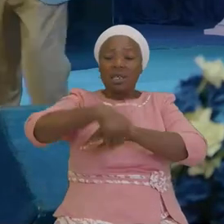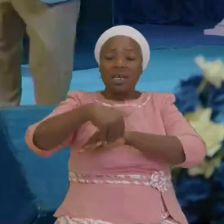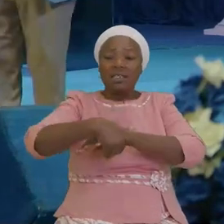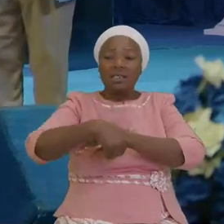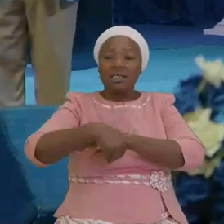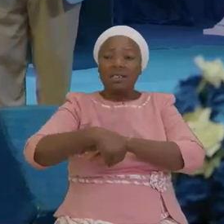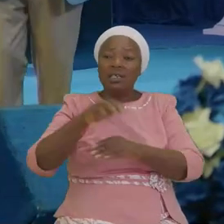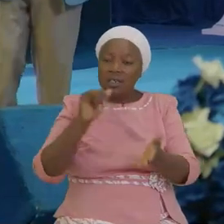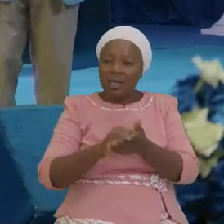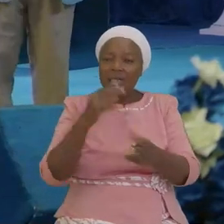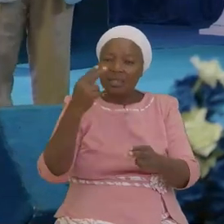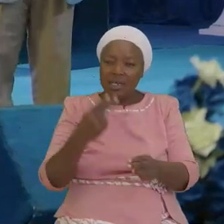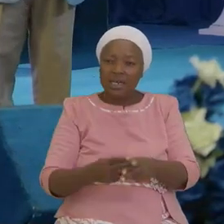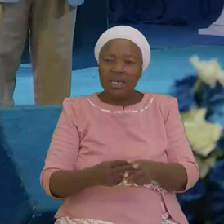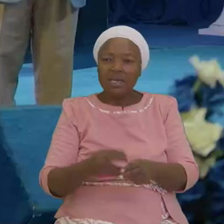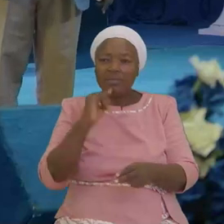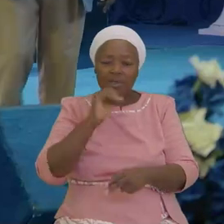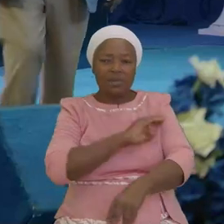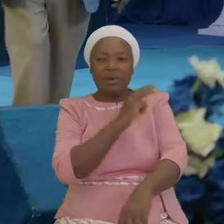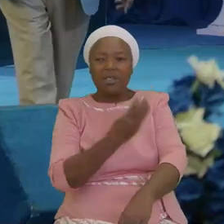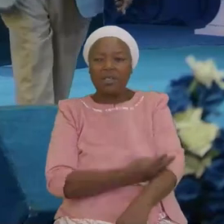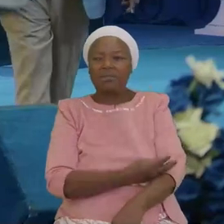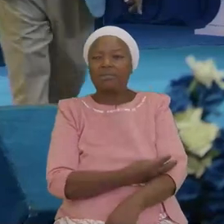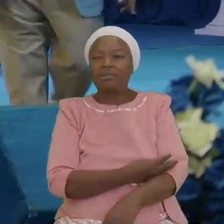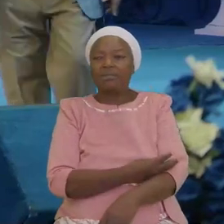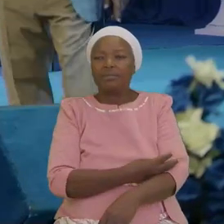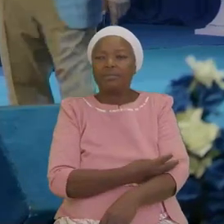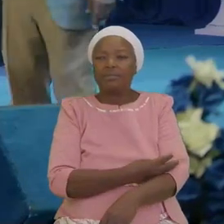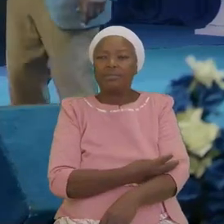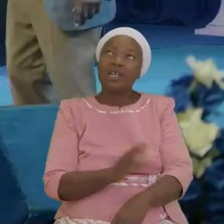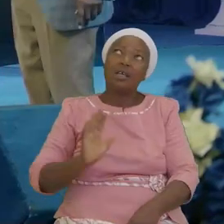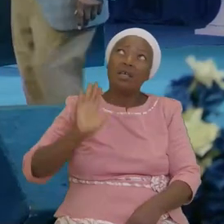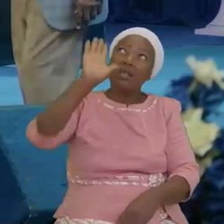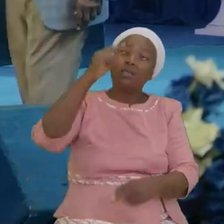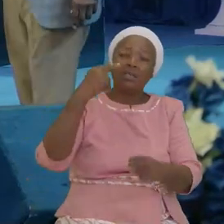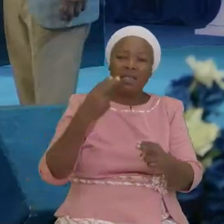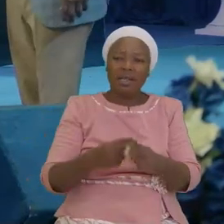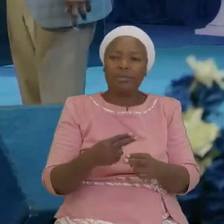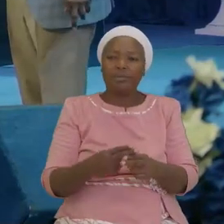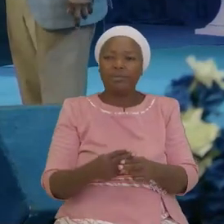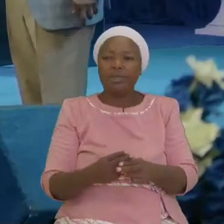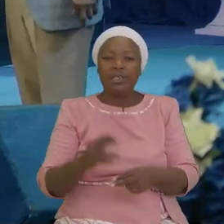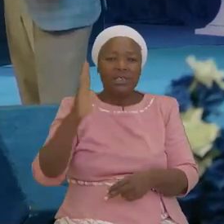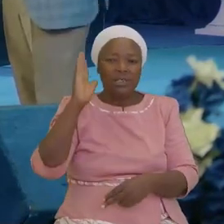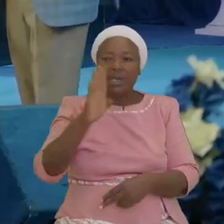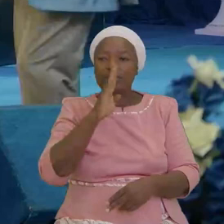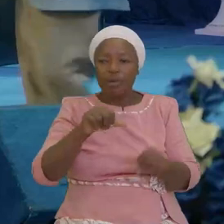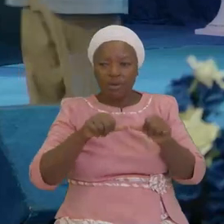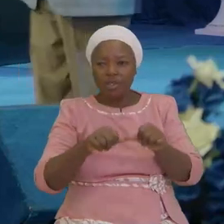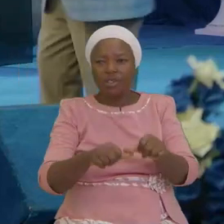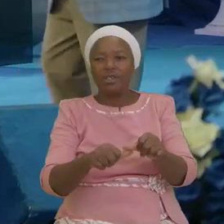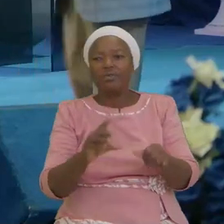peut regarder en haut et voir la lune, la nuit, ce nom subsiste